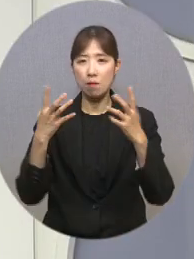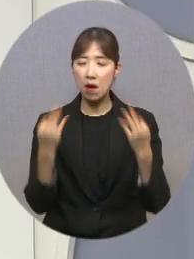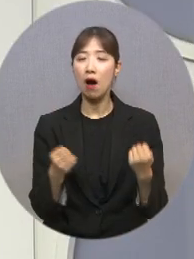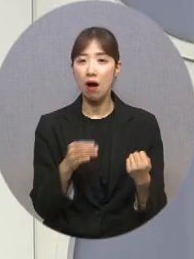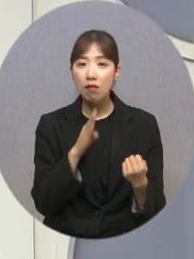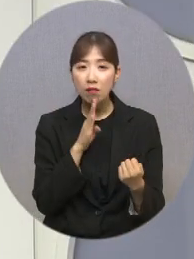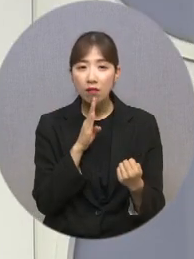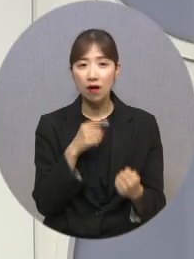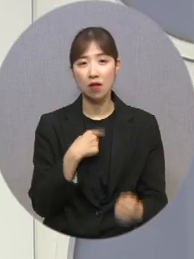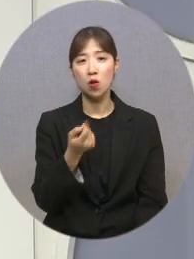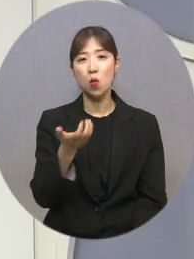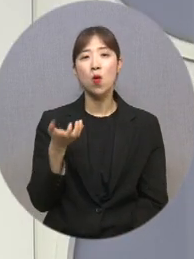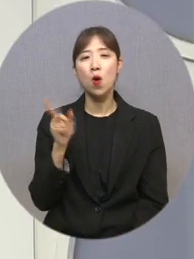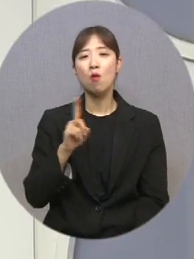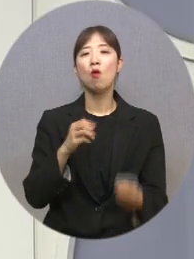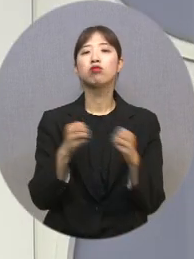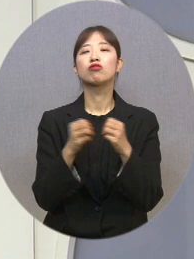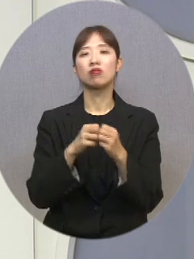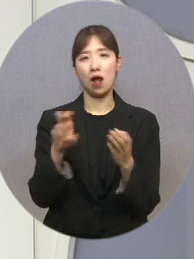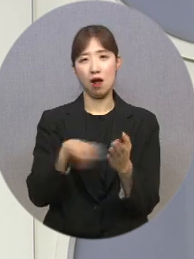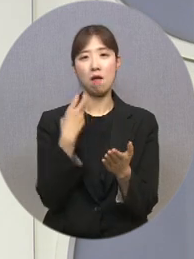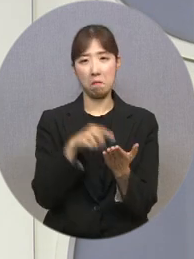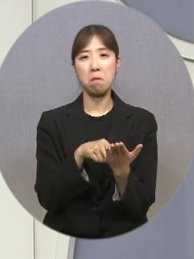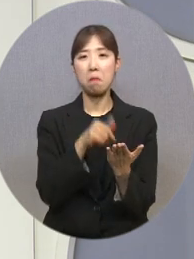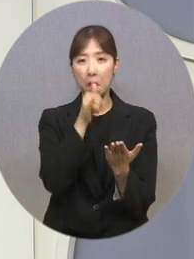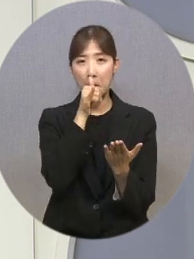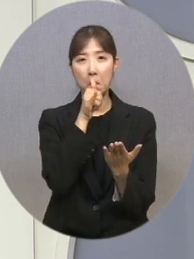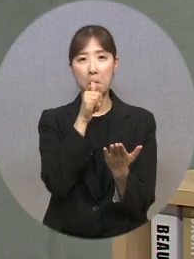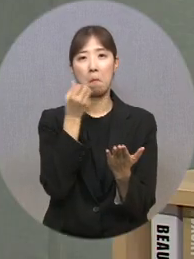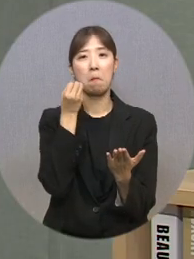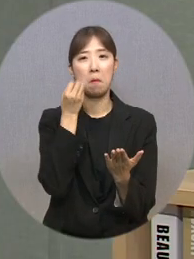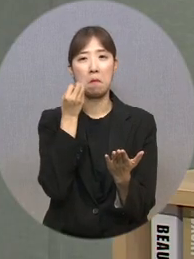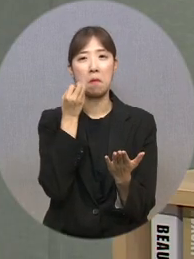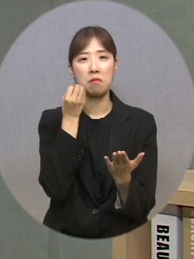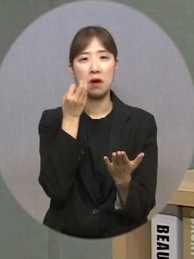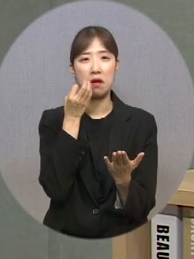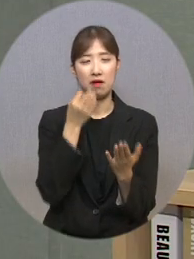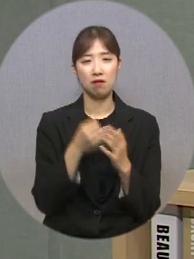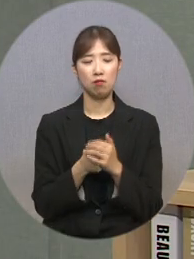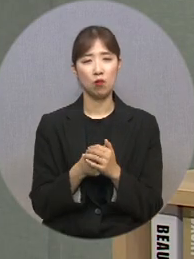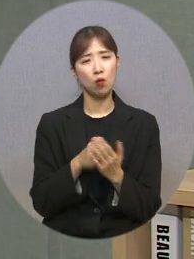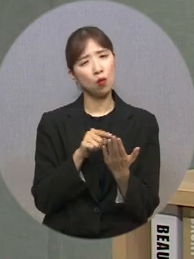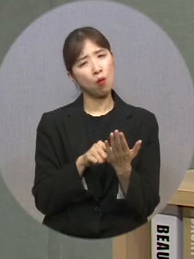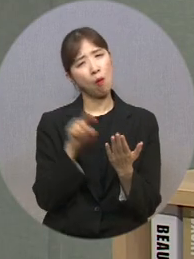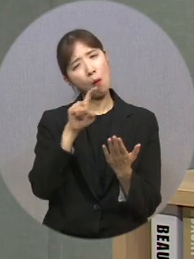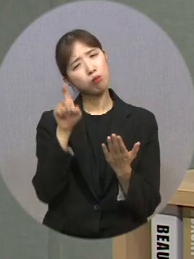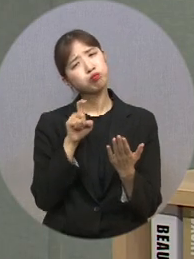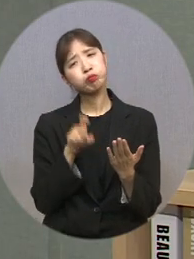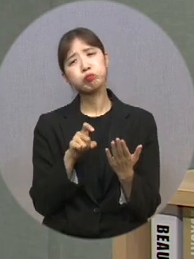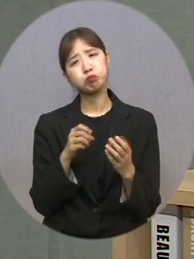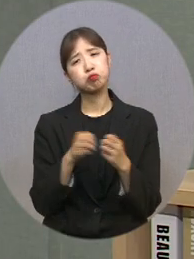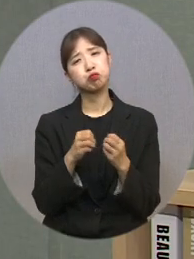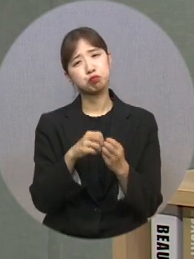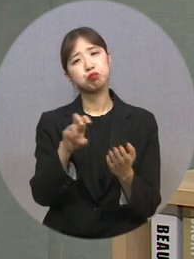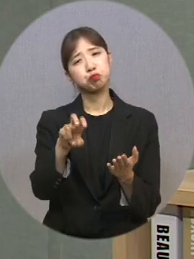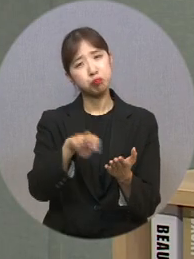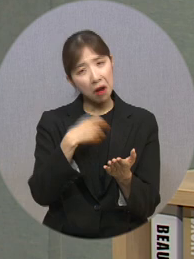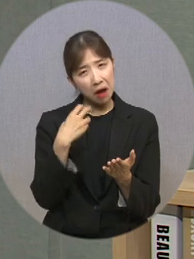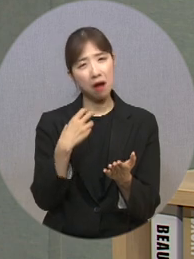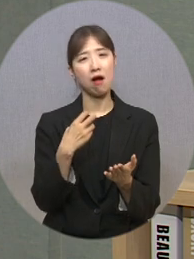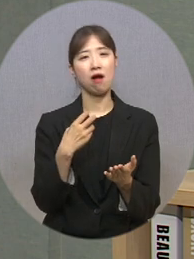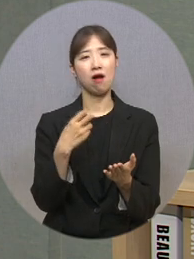제가 조금 전에도 이상한 문자를 받아봤습니다만 예. 그런 그 알 수 없는 문자를